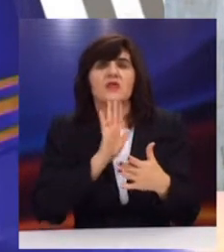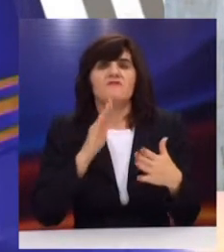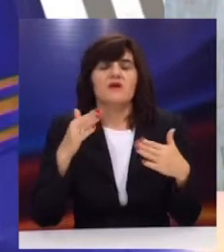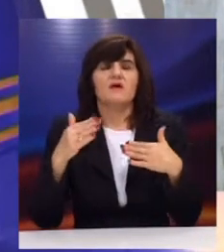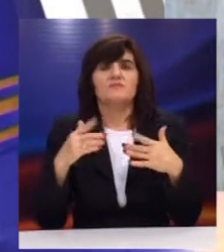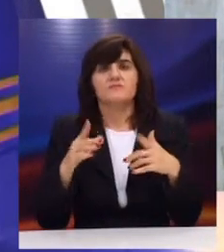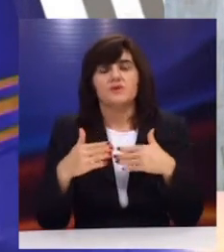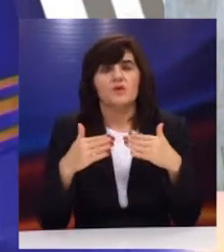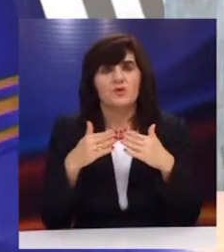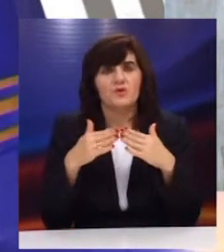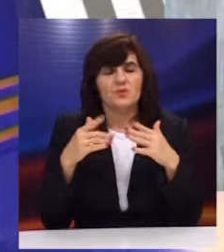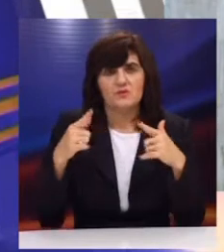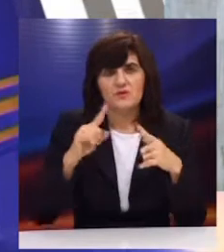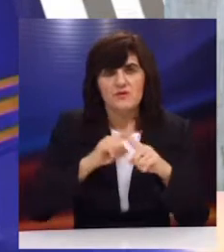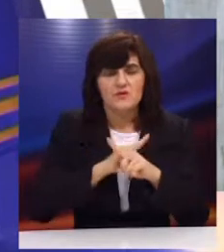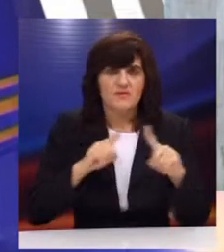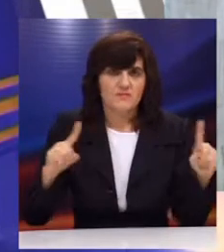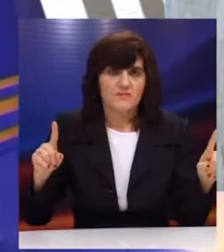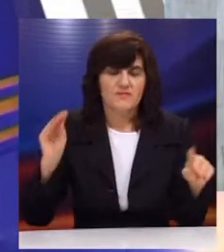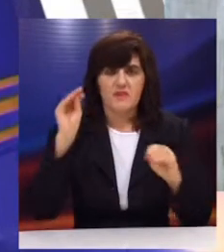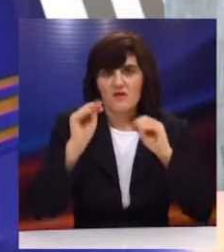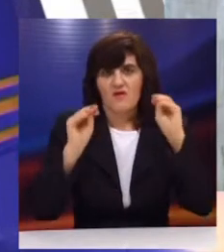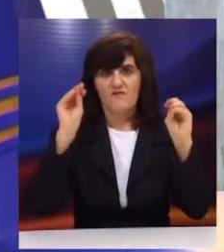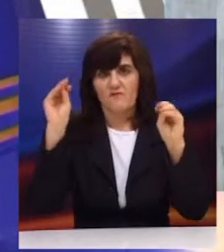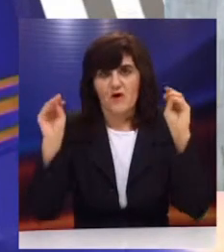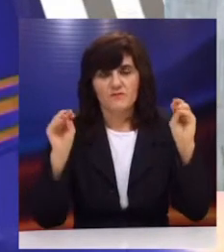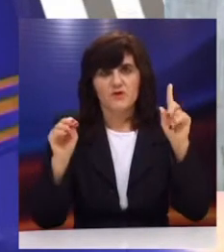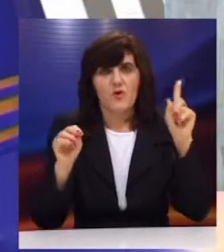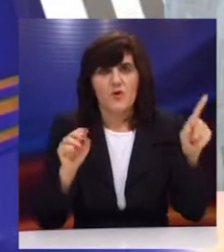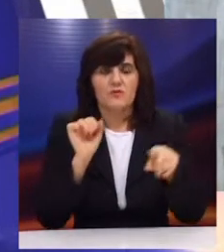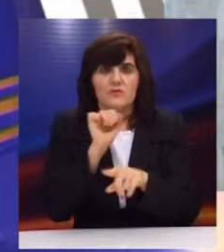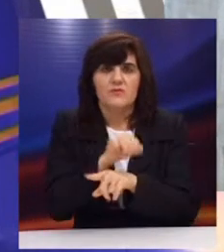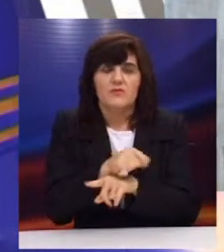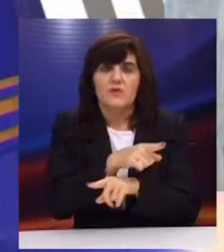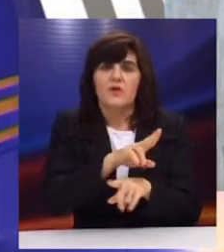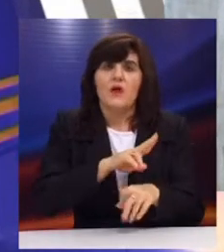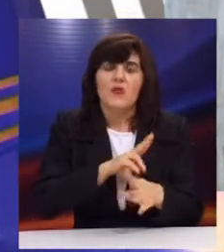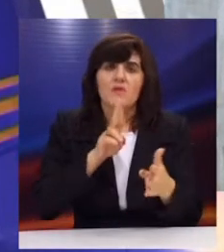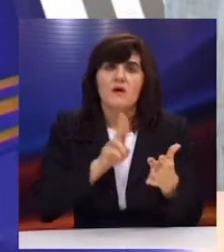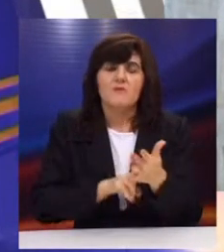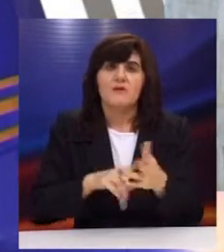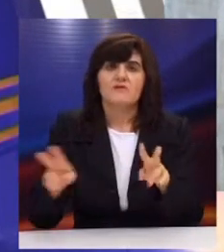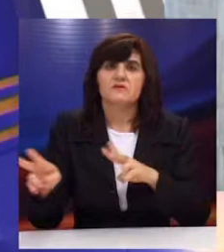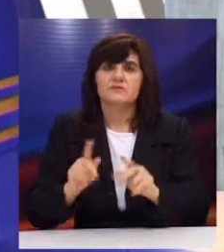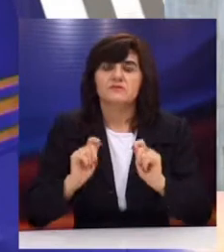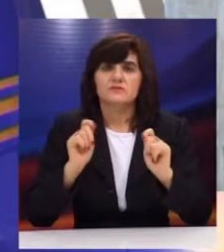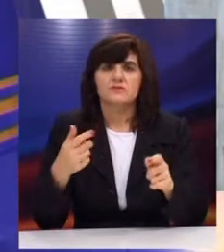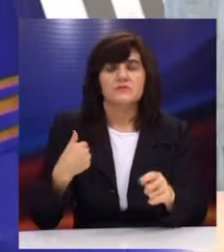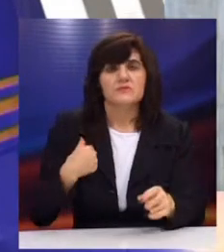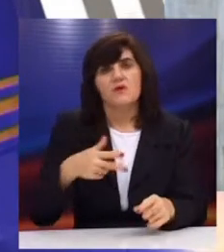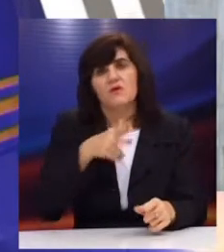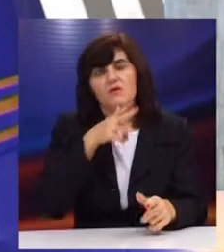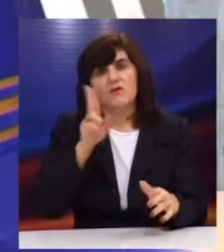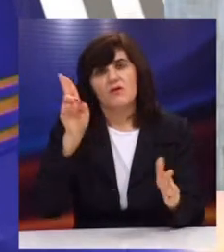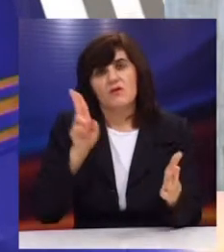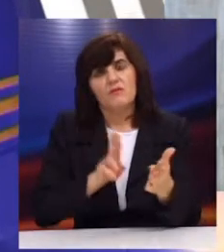zadovoljena njihova prava, recimo, o banalnim stvarima, javnom informisanju, naprosto oni imaju pravo da podnesu tužbe,